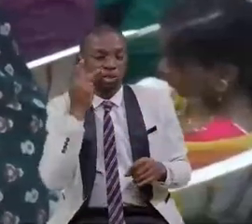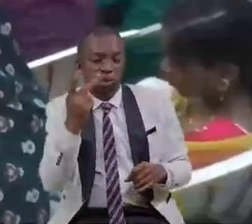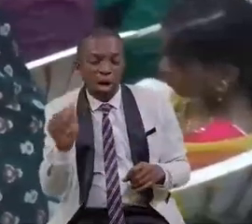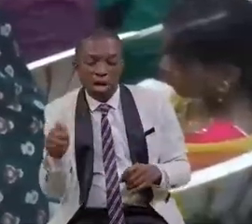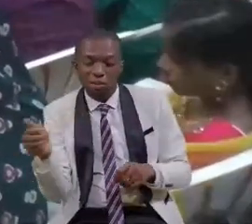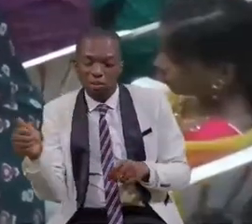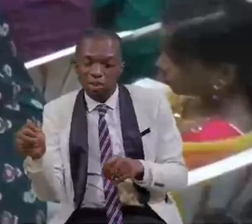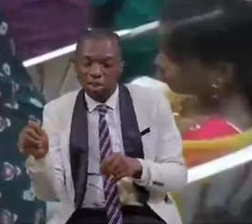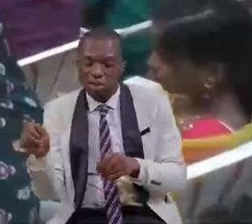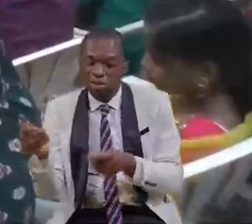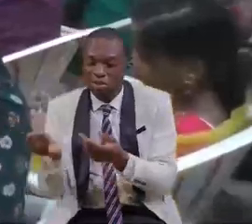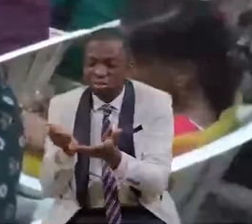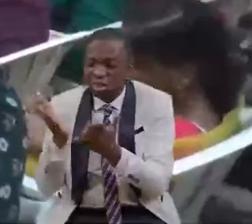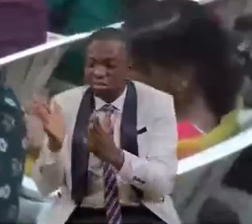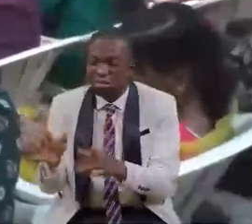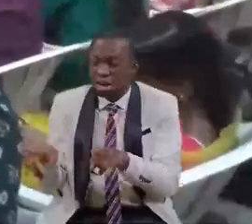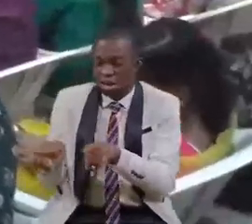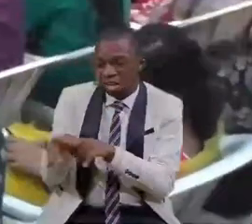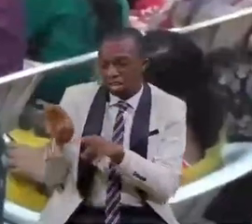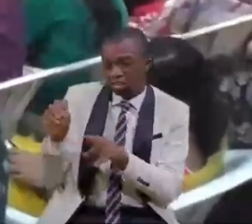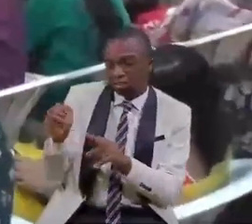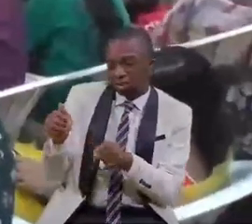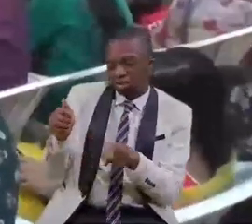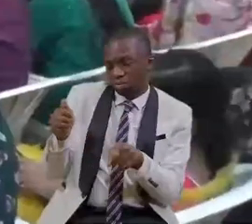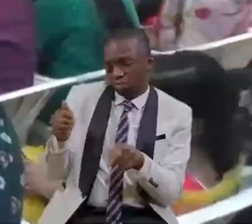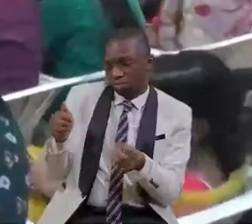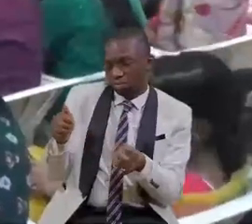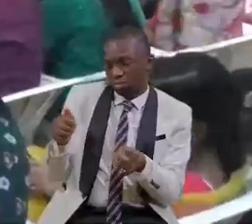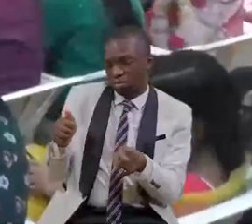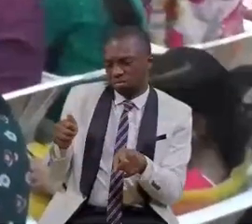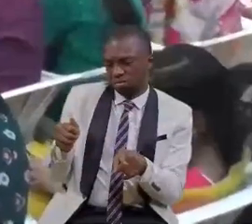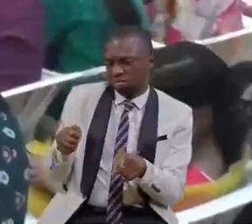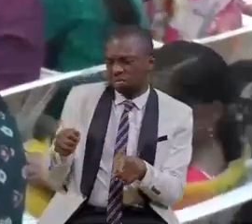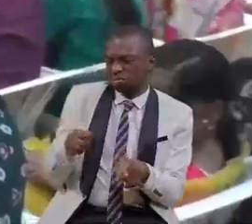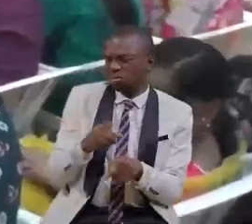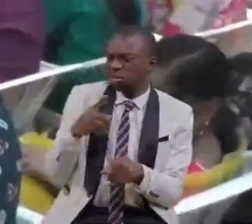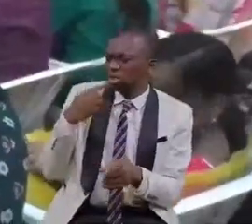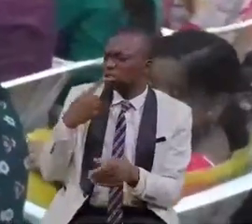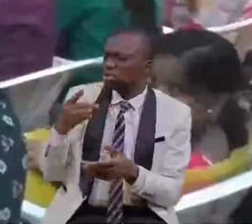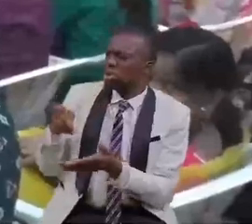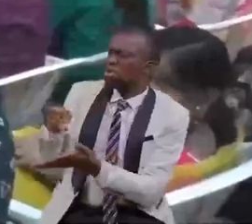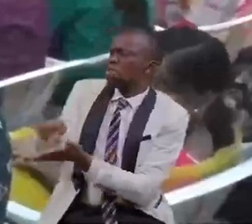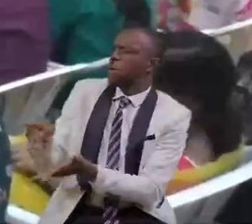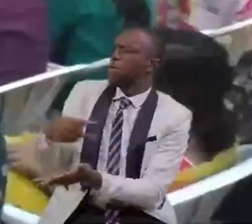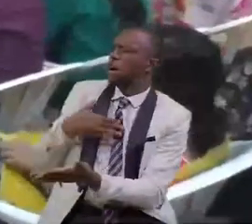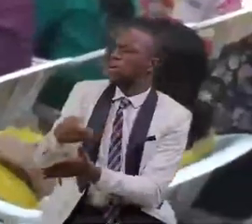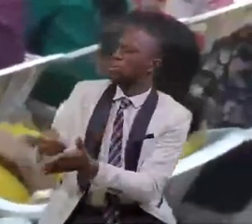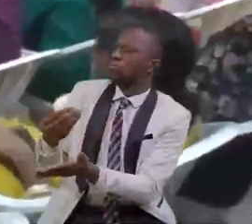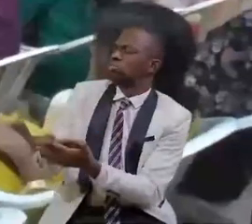il a vu un autre serviteur comme lui. Que paie-moi ce que tu me dois.